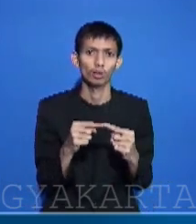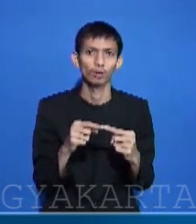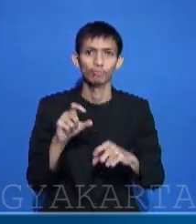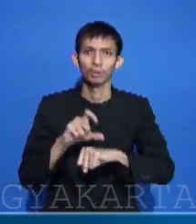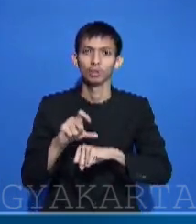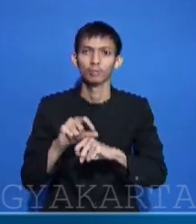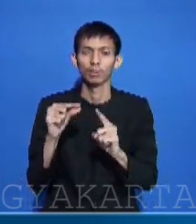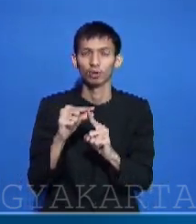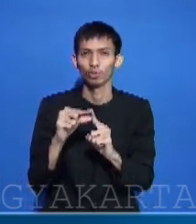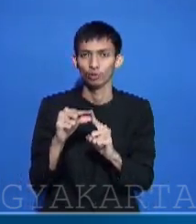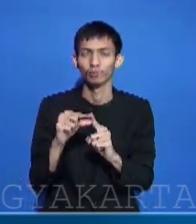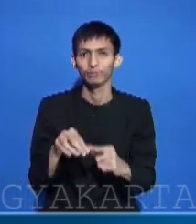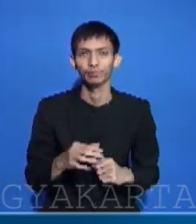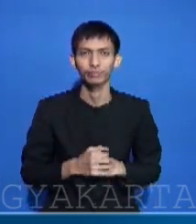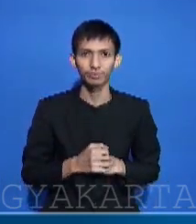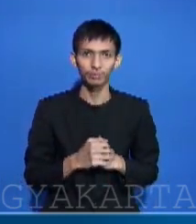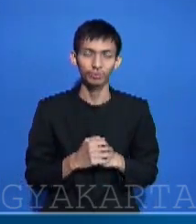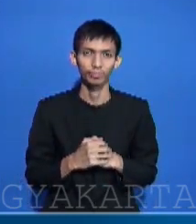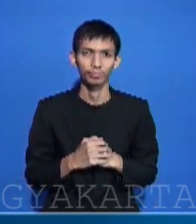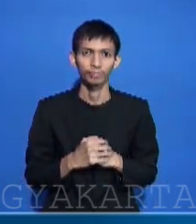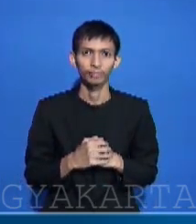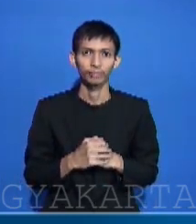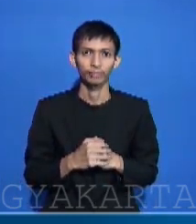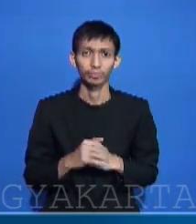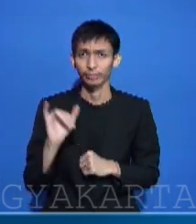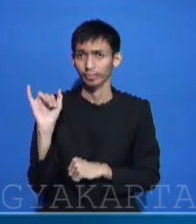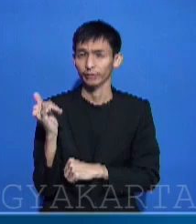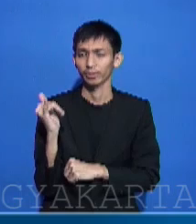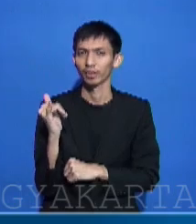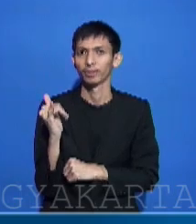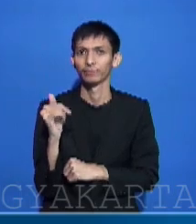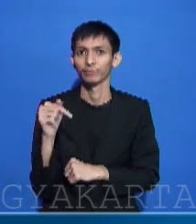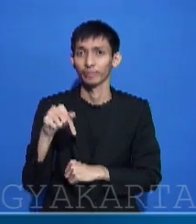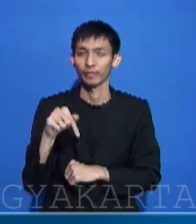di plosokuning dan melangi Sleman Daerah Istimewa Yogyakarta